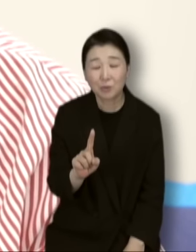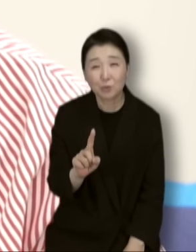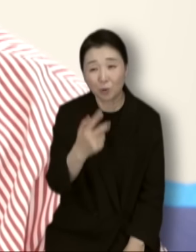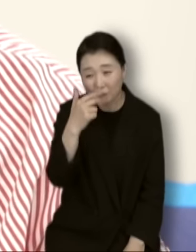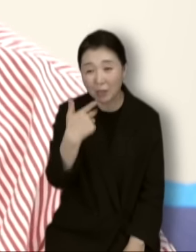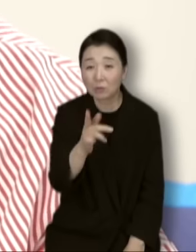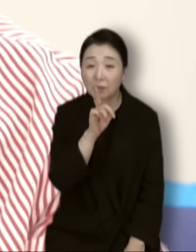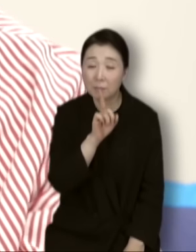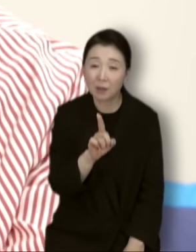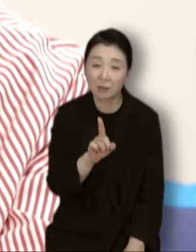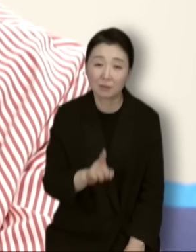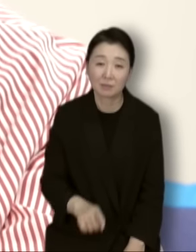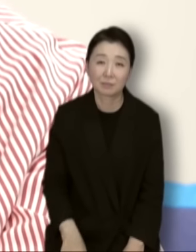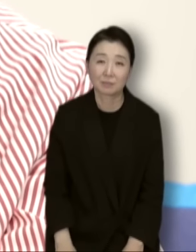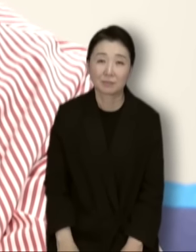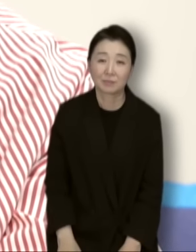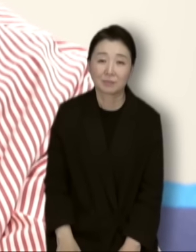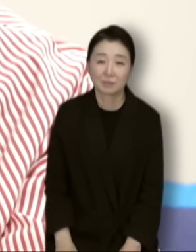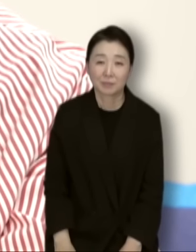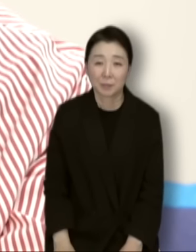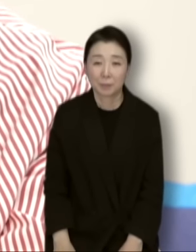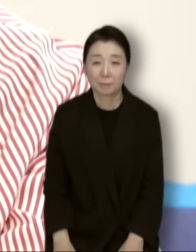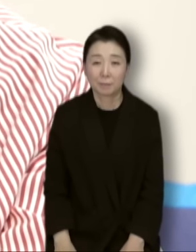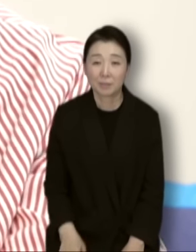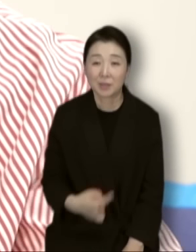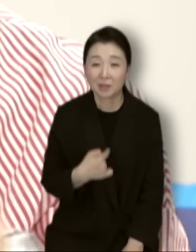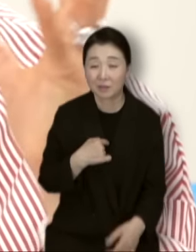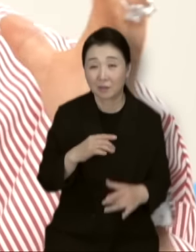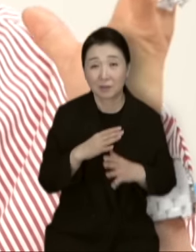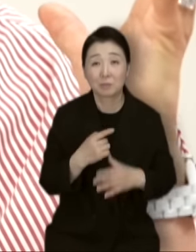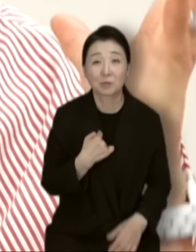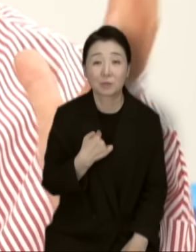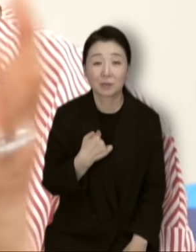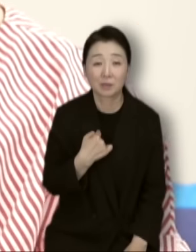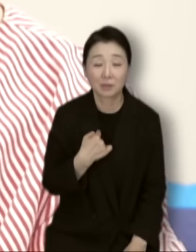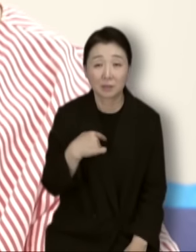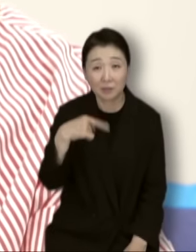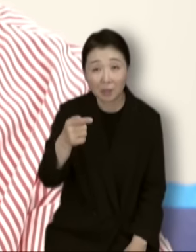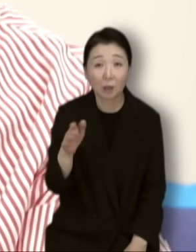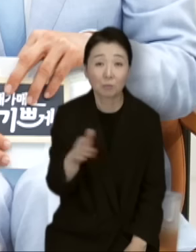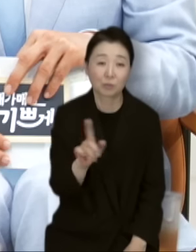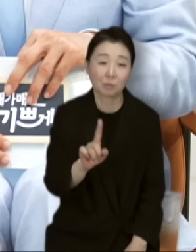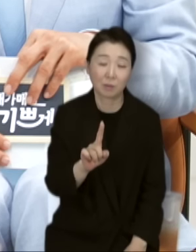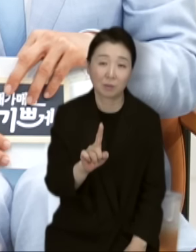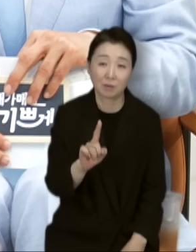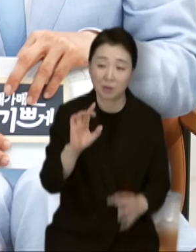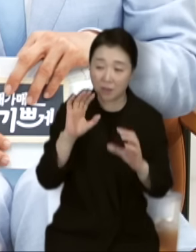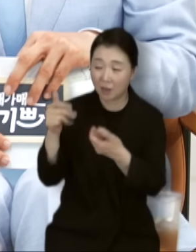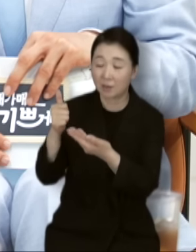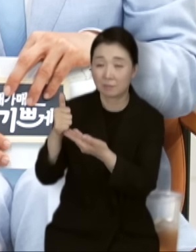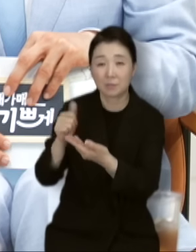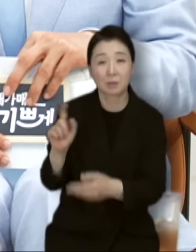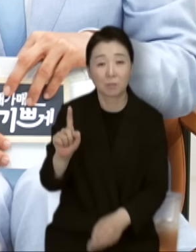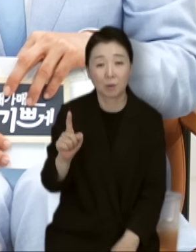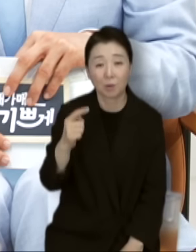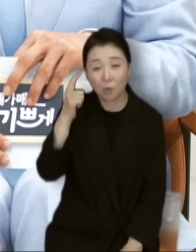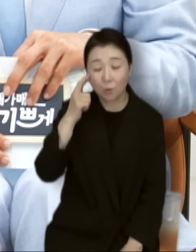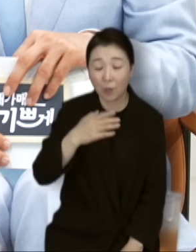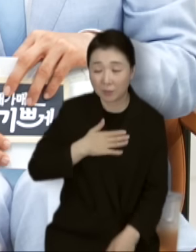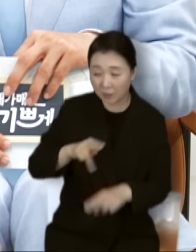주었다고 이야기를 하시는 걸 보면서 제가 깜짝 놀래 가지고요 그다음부터는 절대